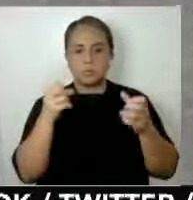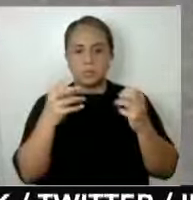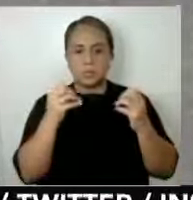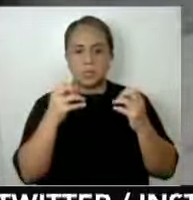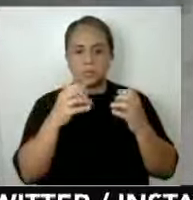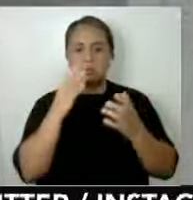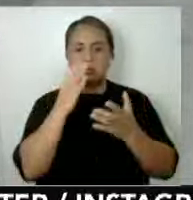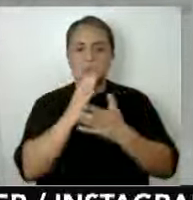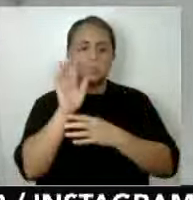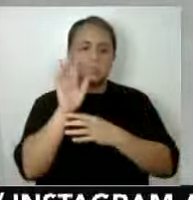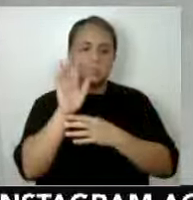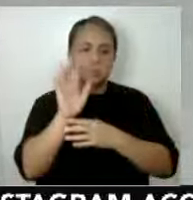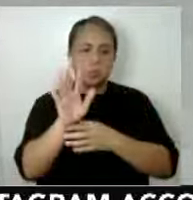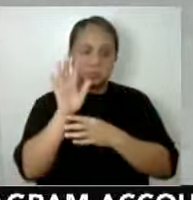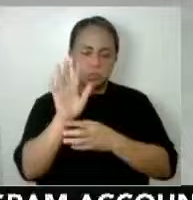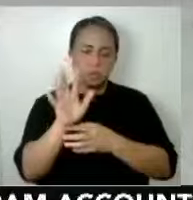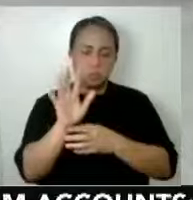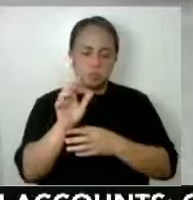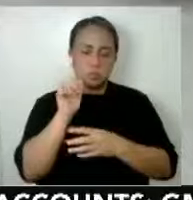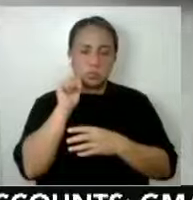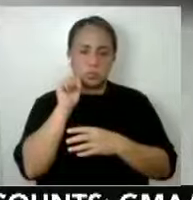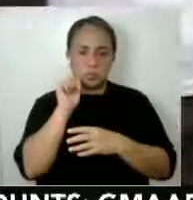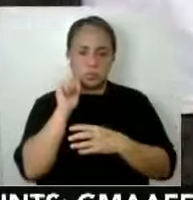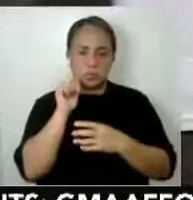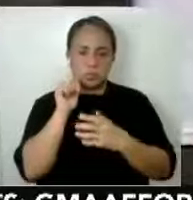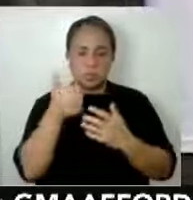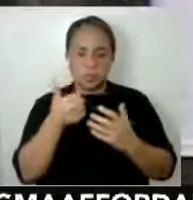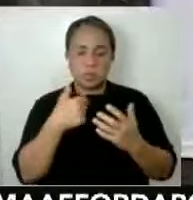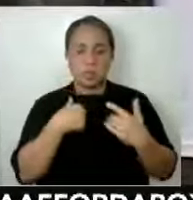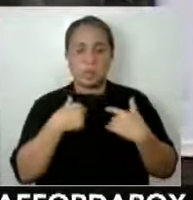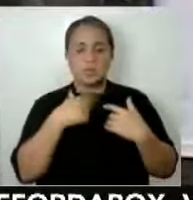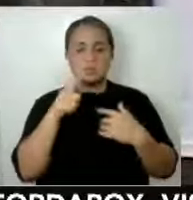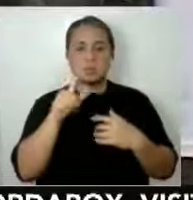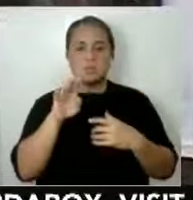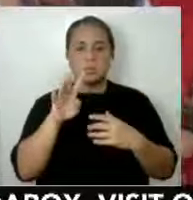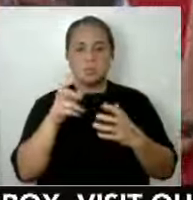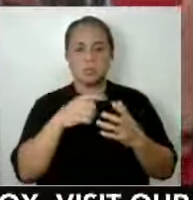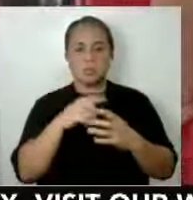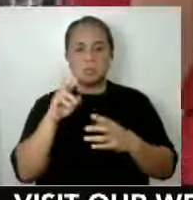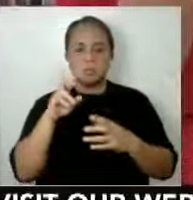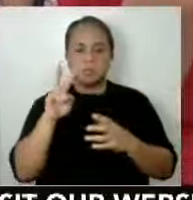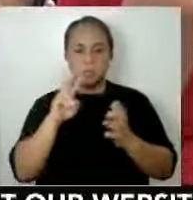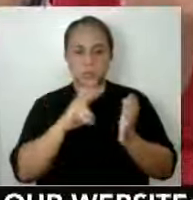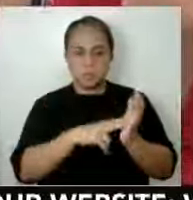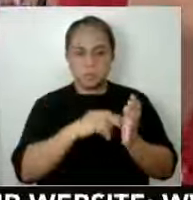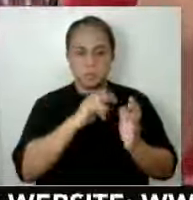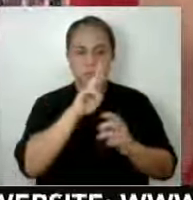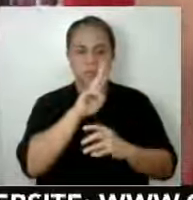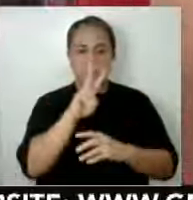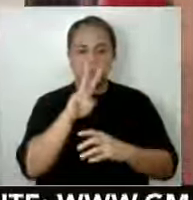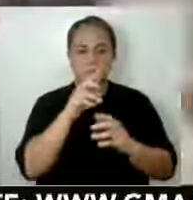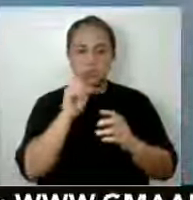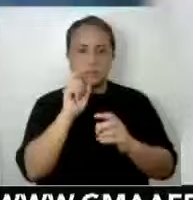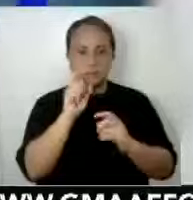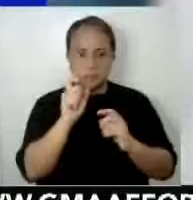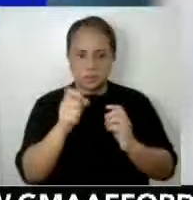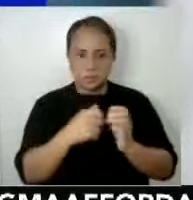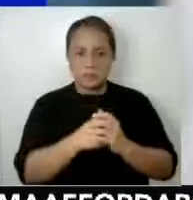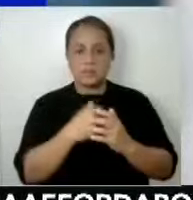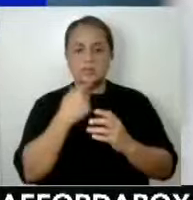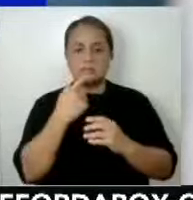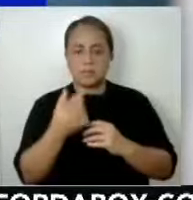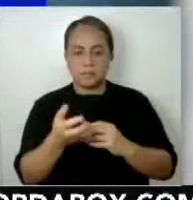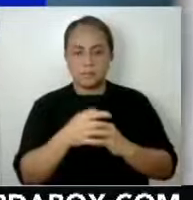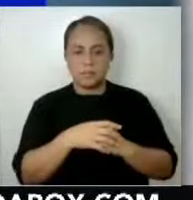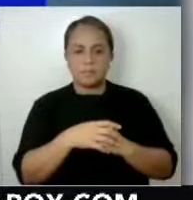nilang miyembro, nasa 24,000 na pampasaherong jeep at 1,200 na UV Express. Hirit pa nila. Nag-commit